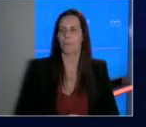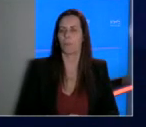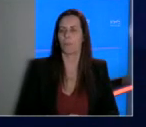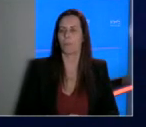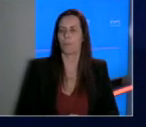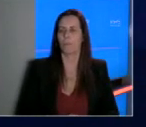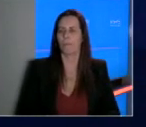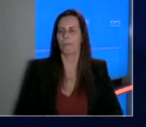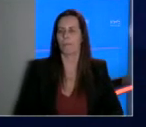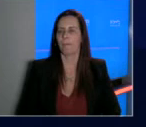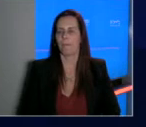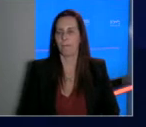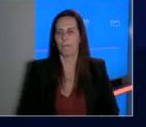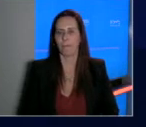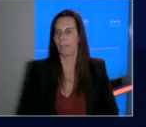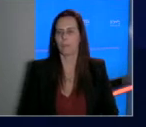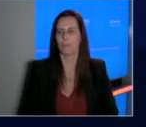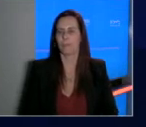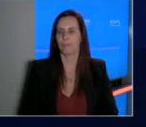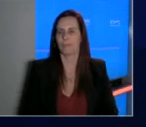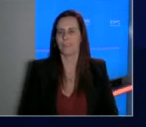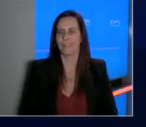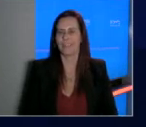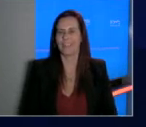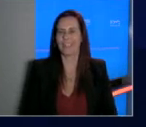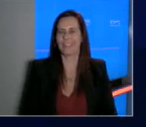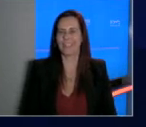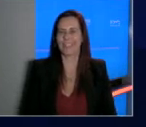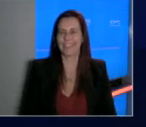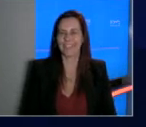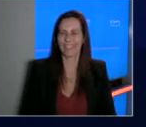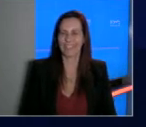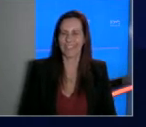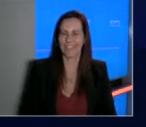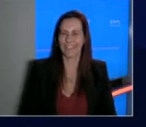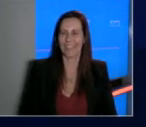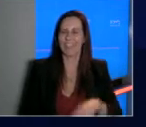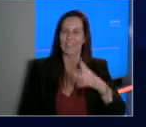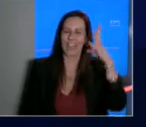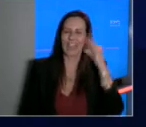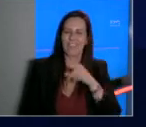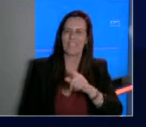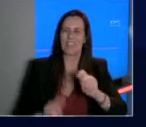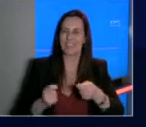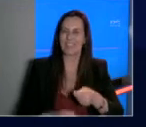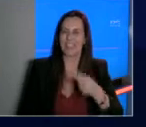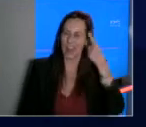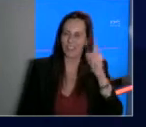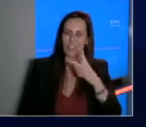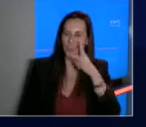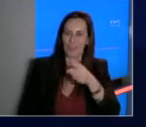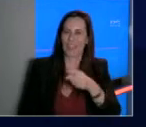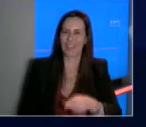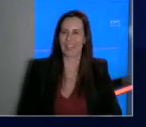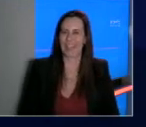אותי? דינה לא שומעת אותי, נראה לי. כולם באים לנקות, תראו, זה הכיף בזמן הסגר. היא לא יודעת שרואים